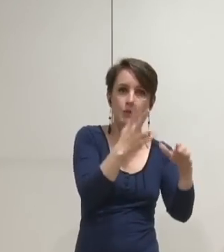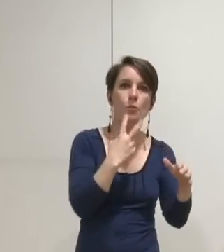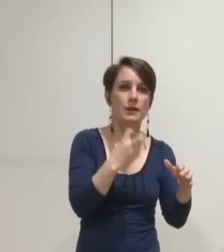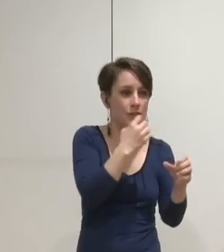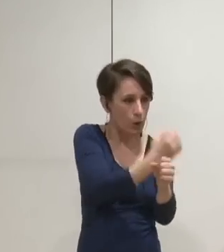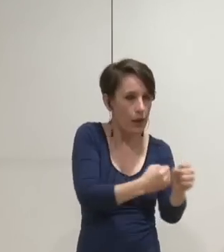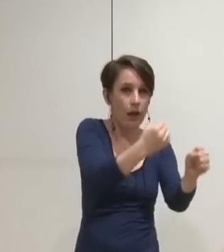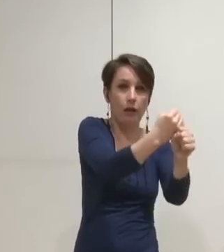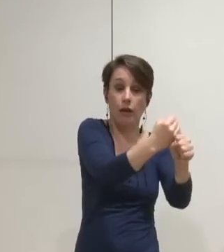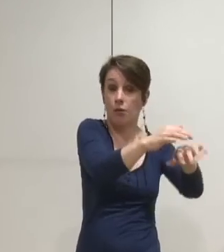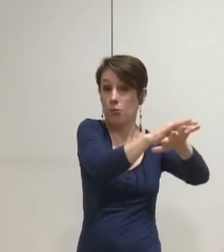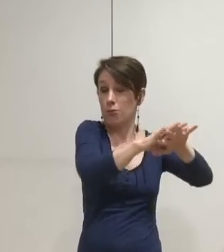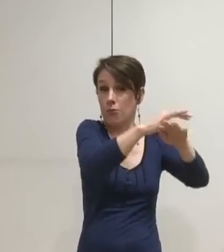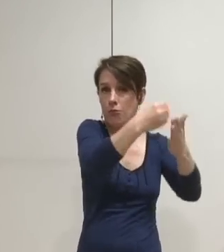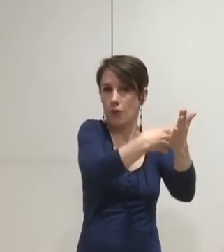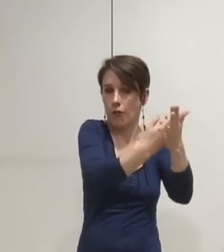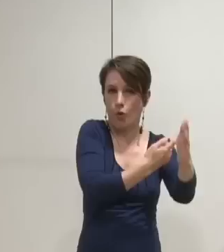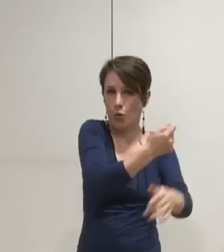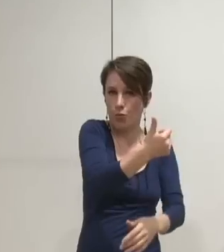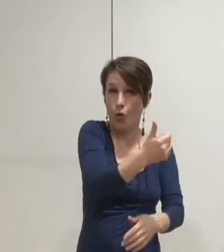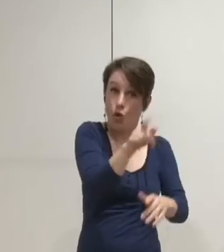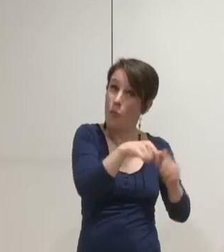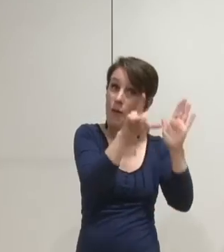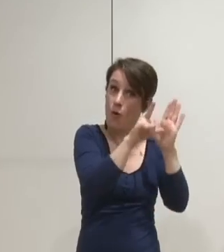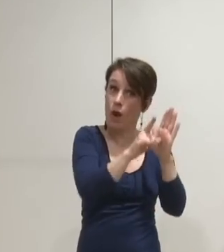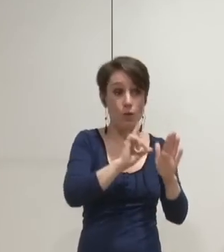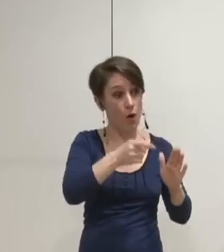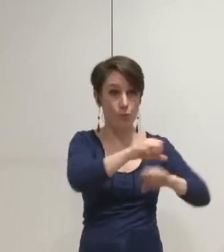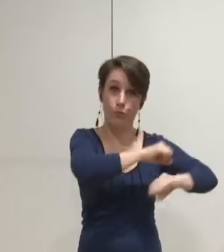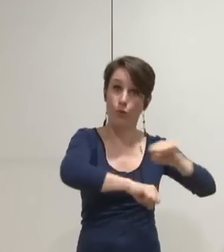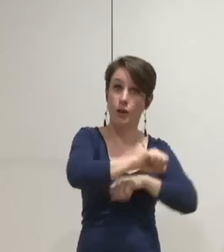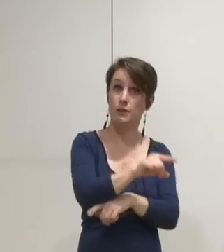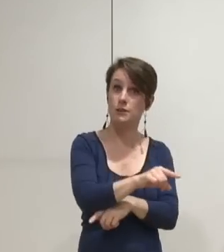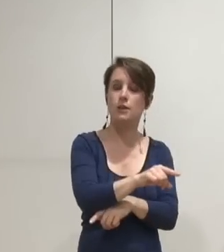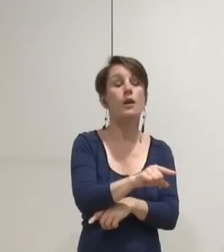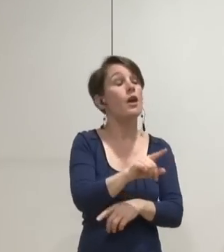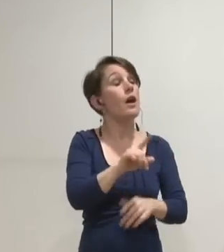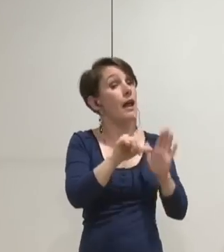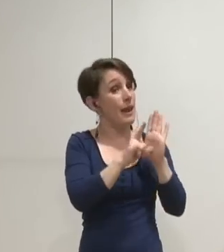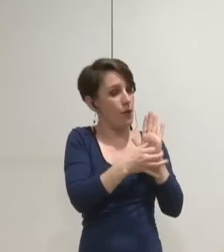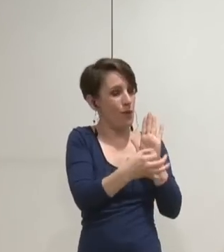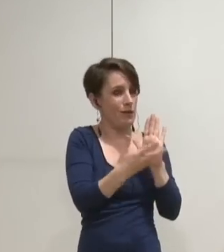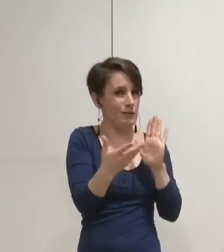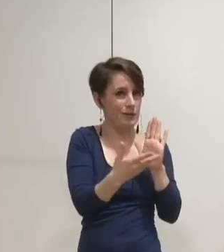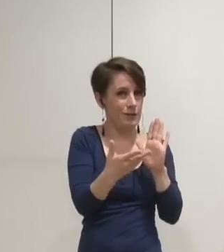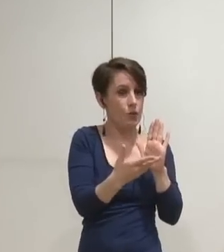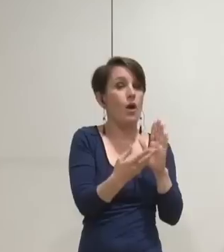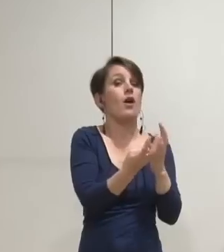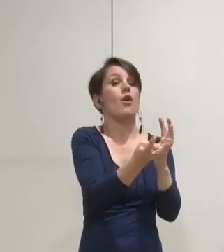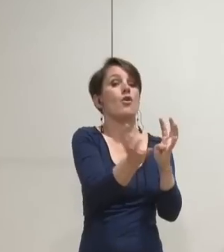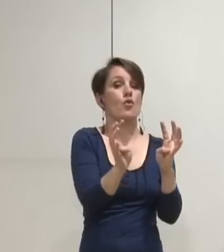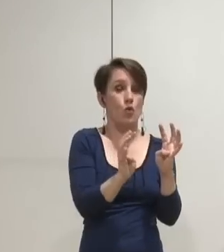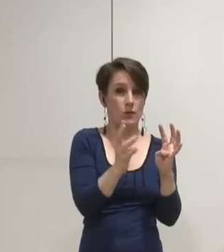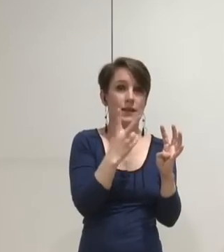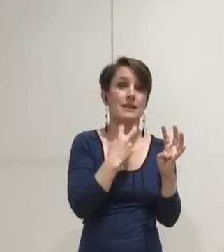sont encadrés par la loi je rappelle qu'il est prévu que ces conseils citoyens distinctes des conseils citoyens